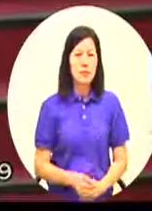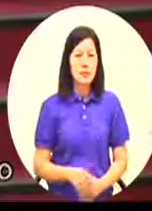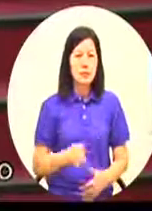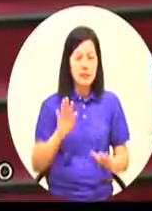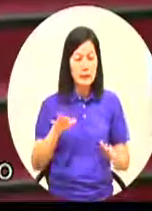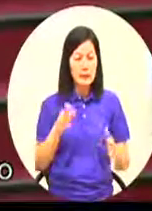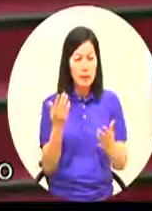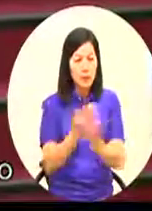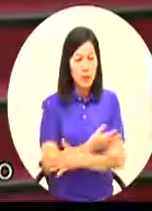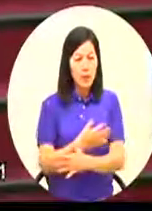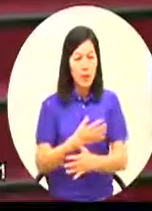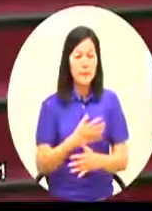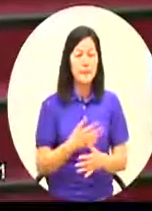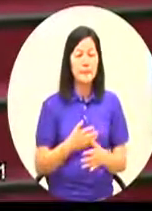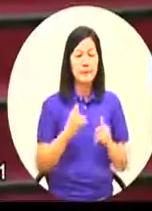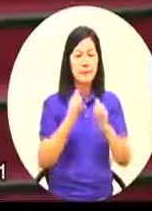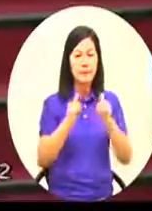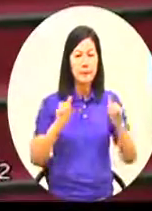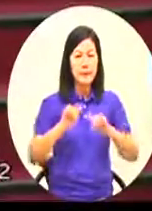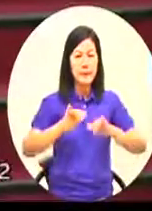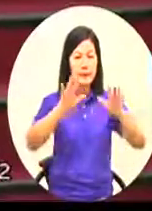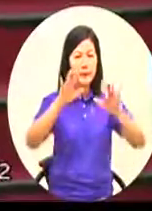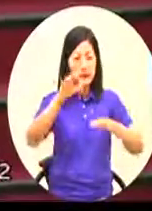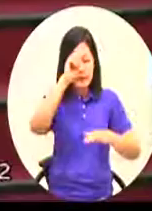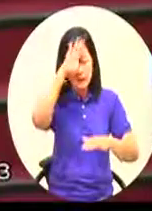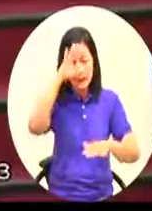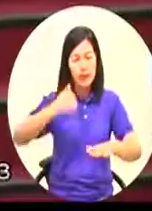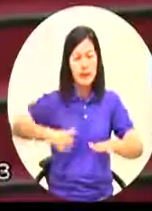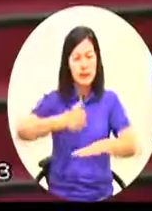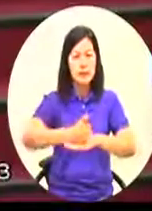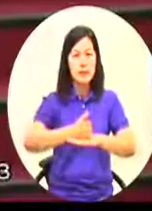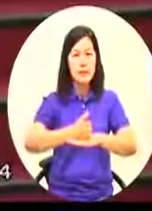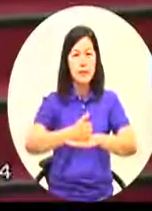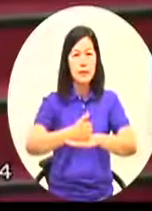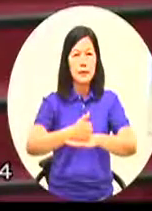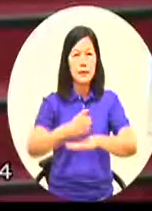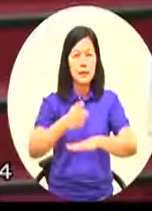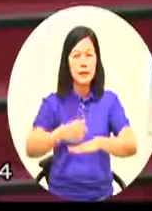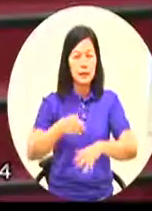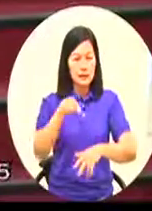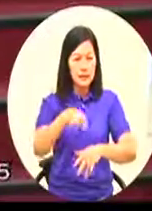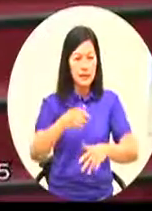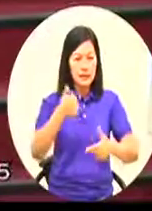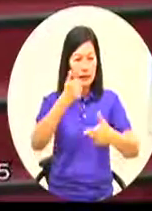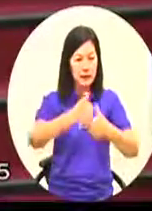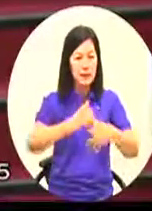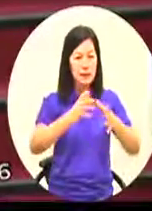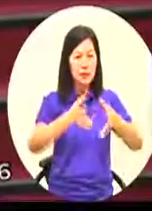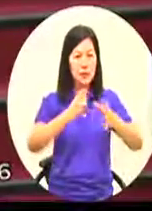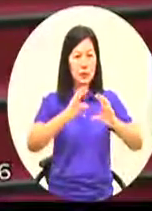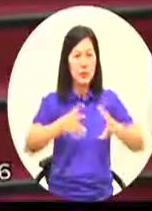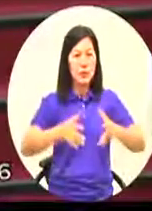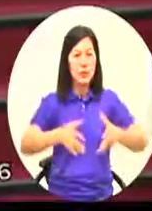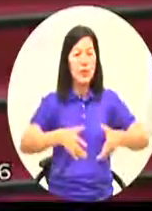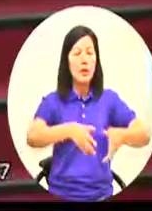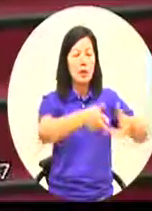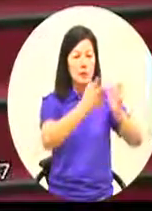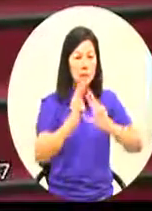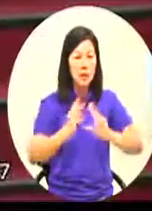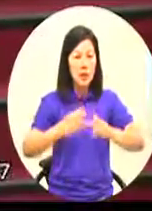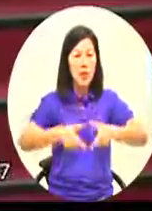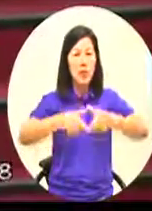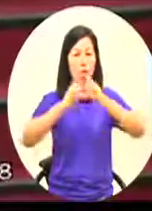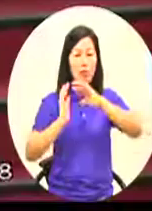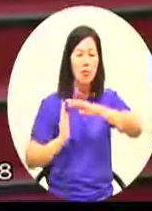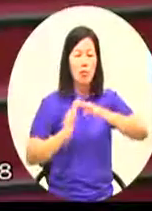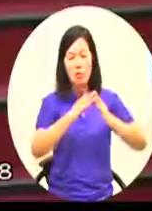执政，希望执政让这个建国桥有机会复建，所以这一点